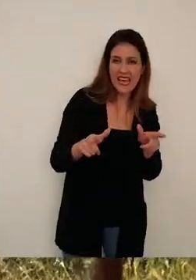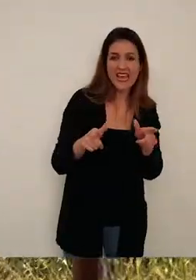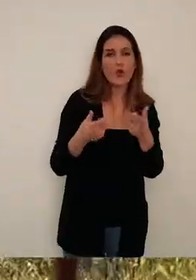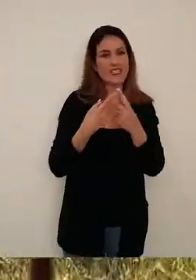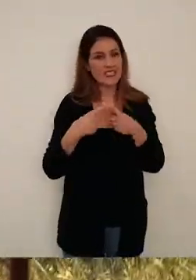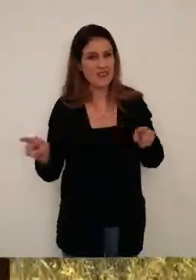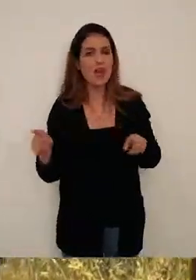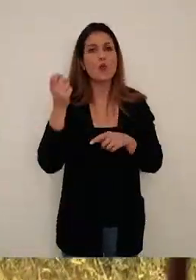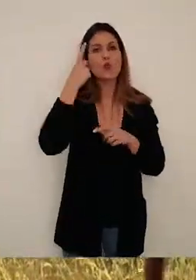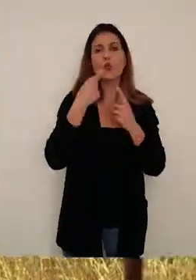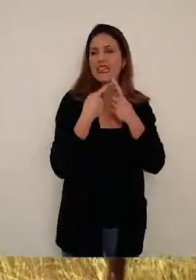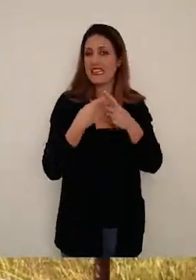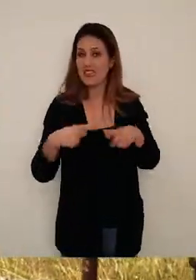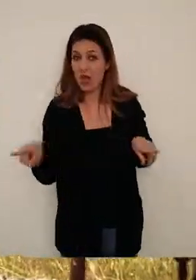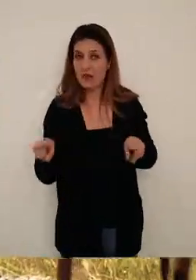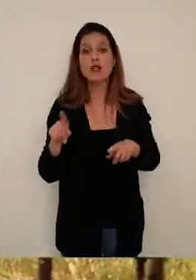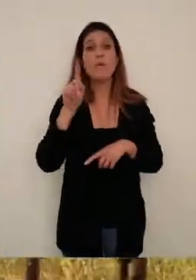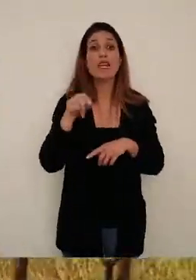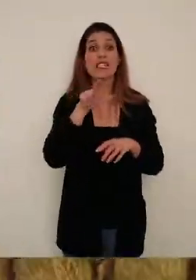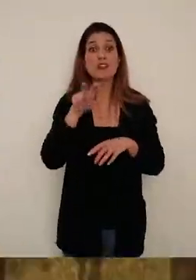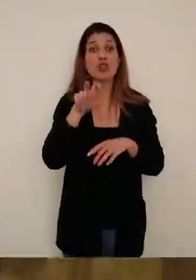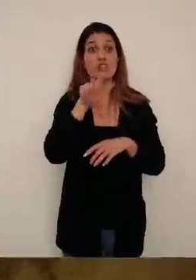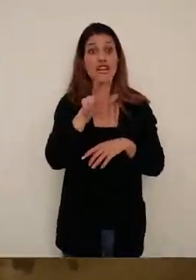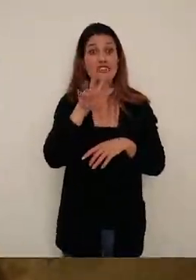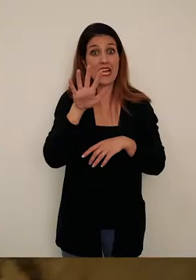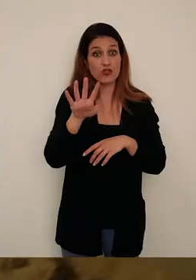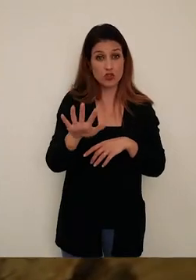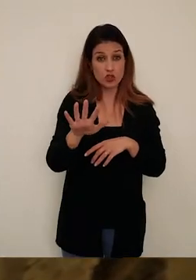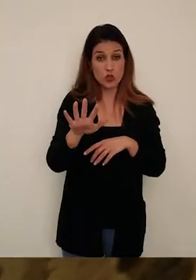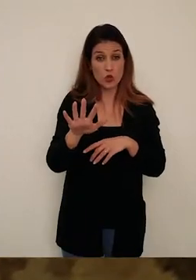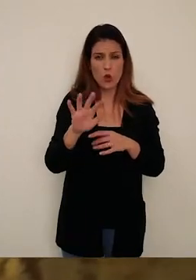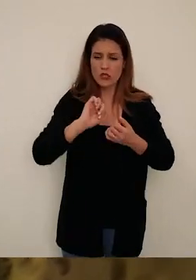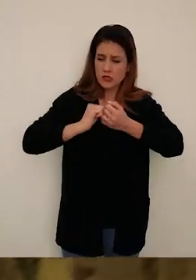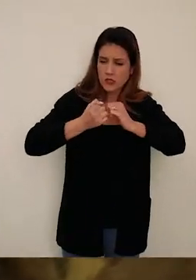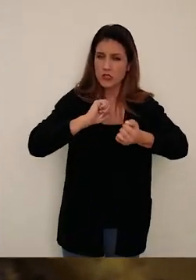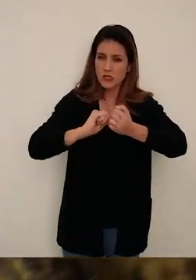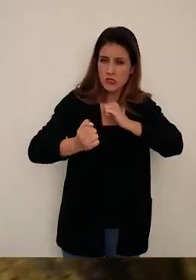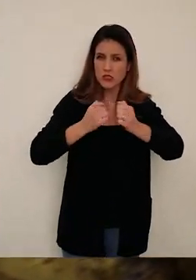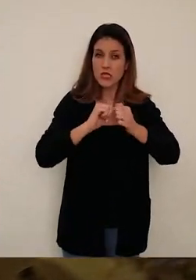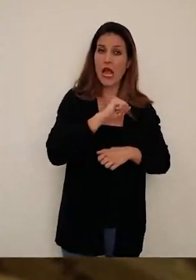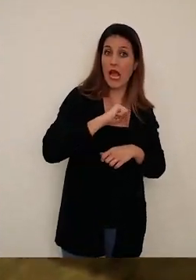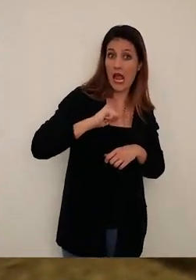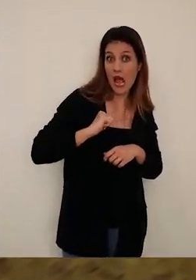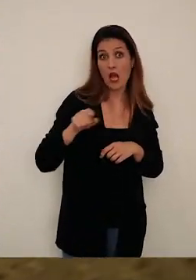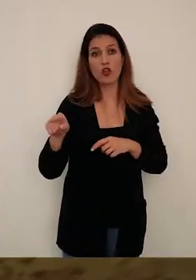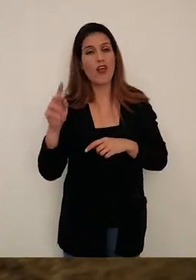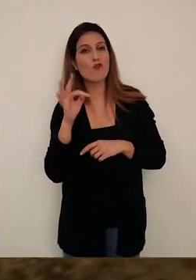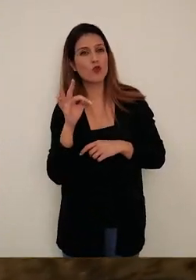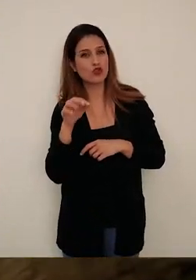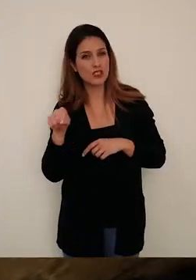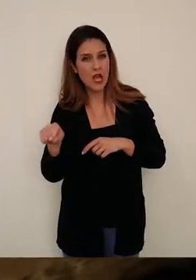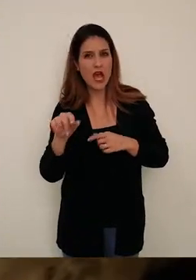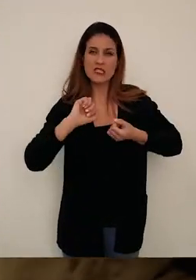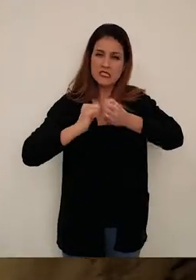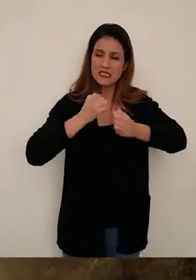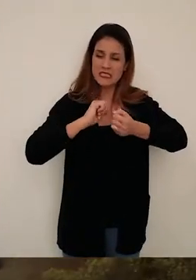e culturali. Fu così che nel 1335 si scatenò una dura battaglia tra le due popolazioni,